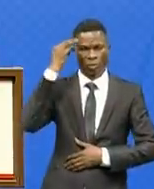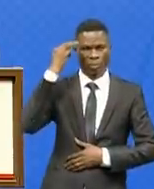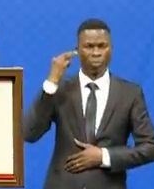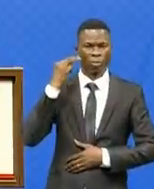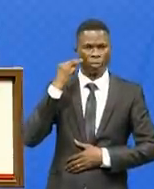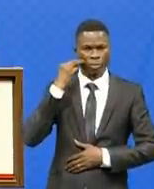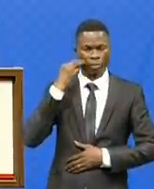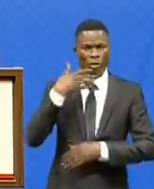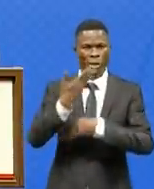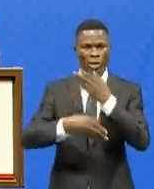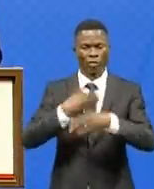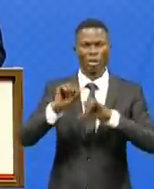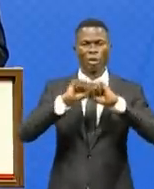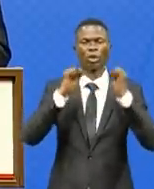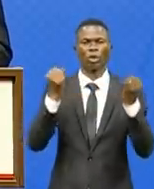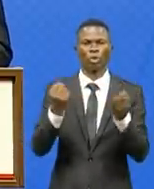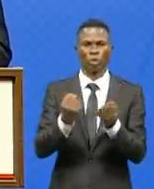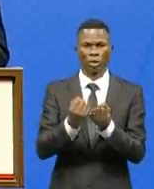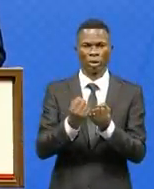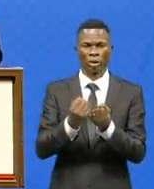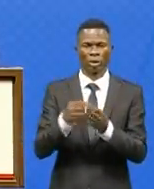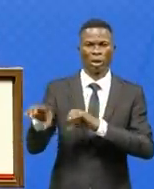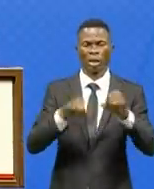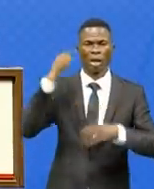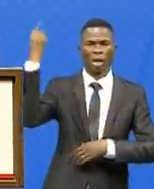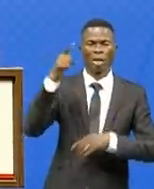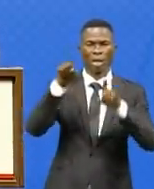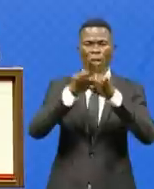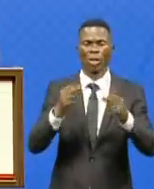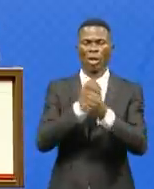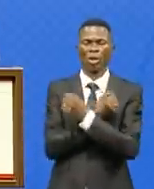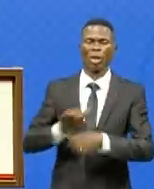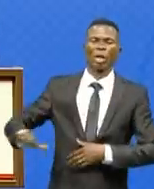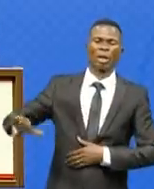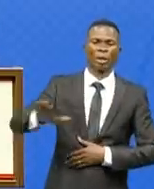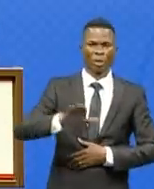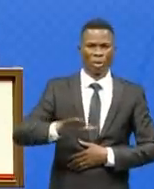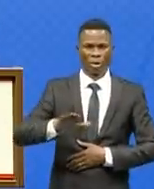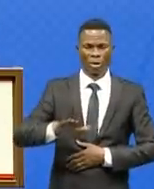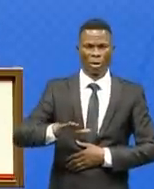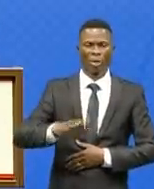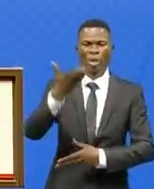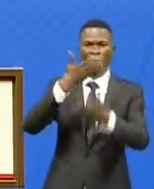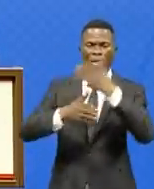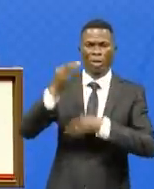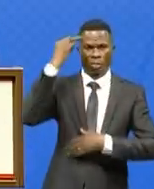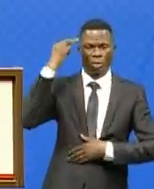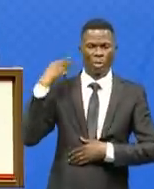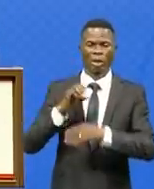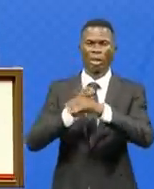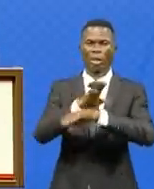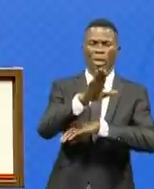La ministre des Affaires sociales, Action humanitaire et solidarité nationale, représentée par la ministre